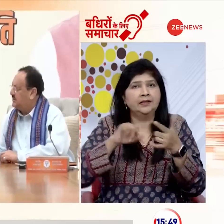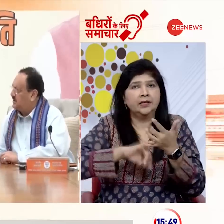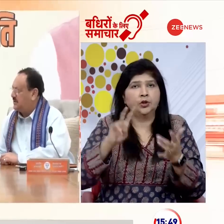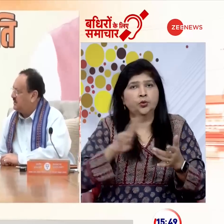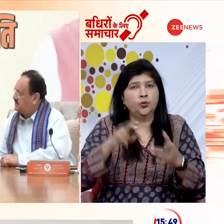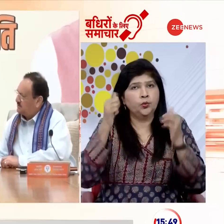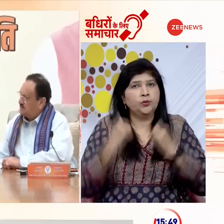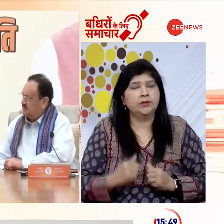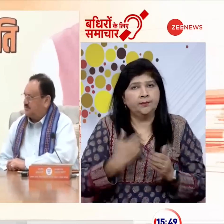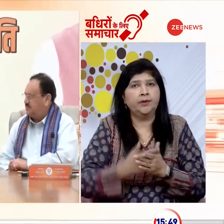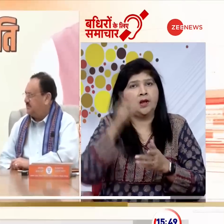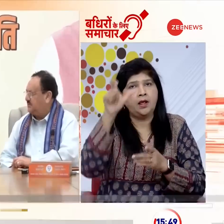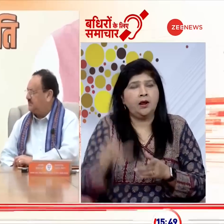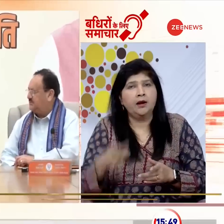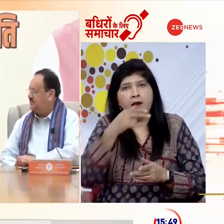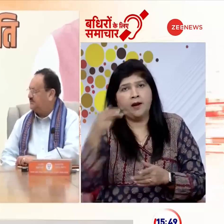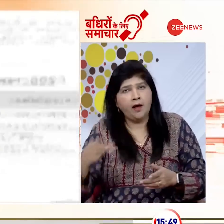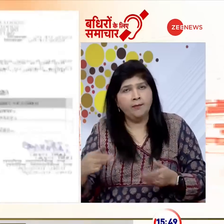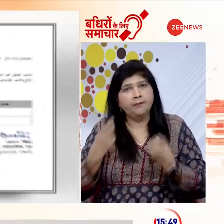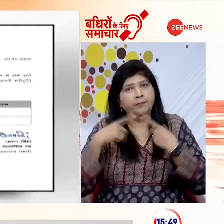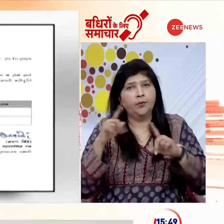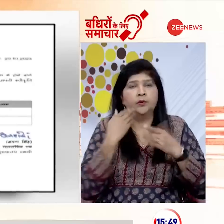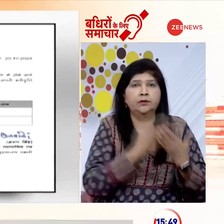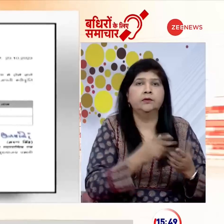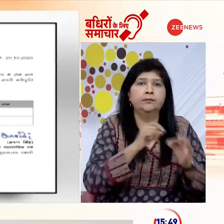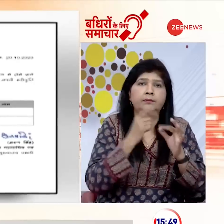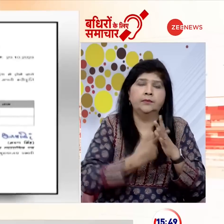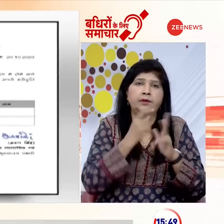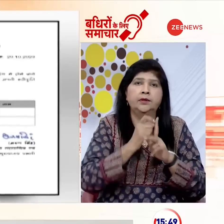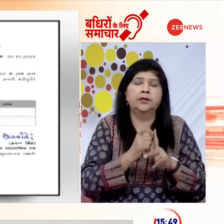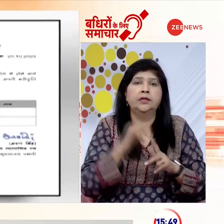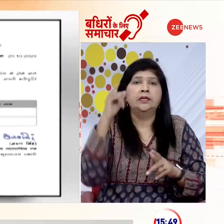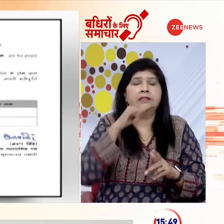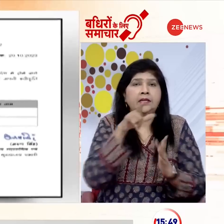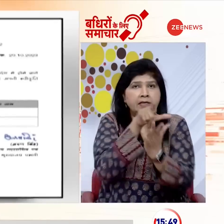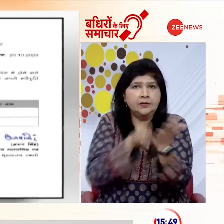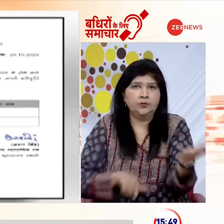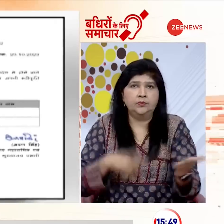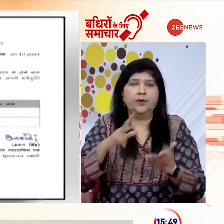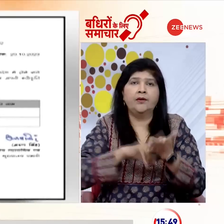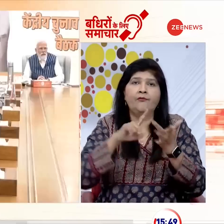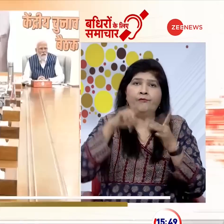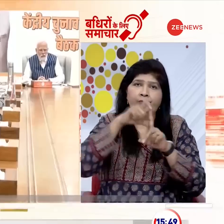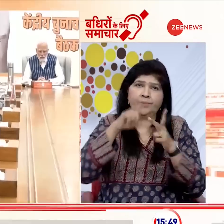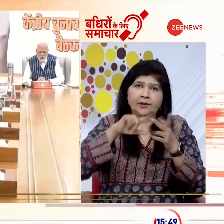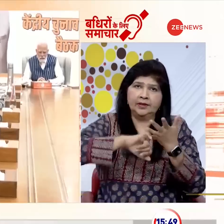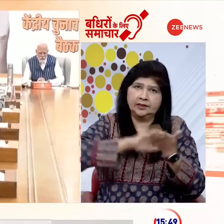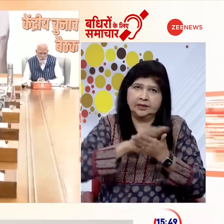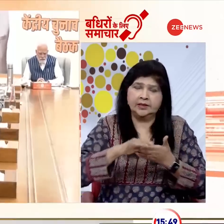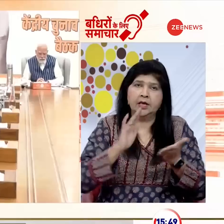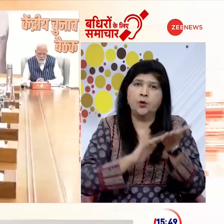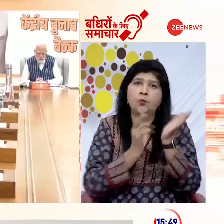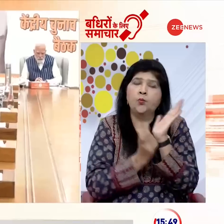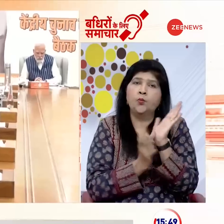पर उम्मीदवारों के नाम का ऐलान कर दिया। बीजेपी ने छठी सूची में विदिशा से